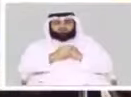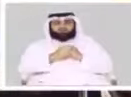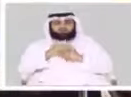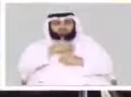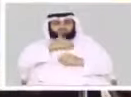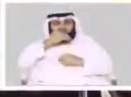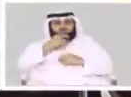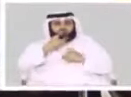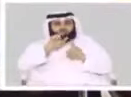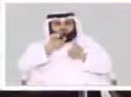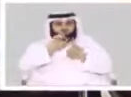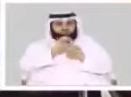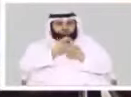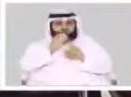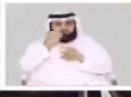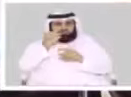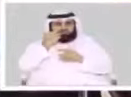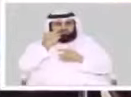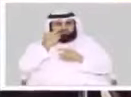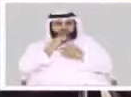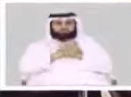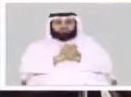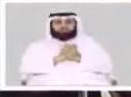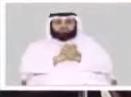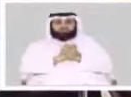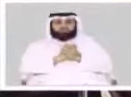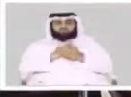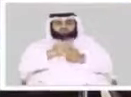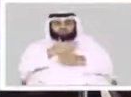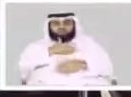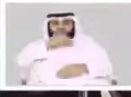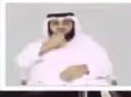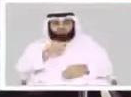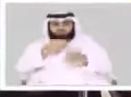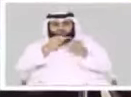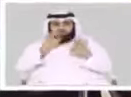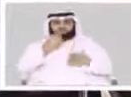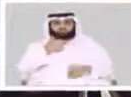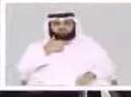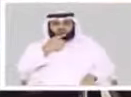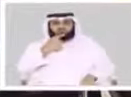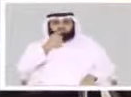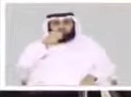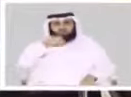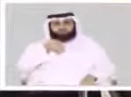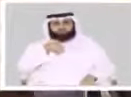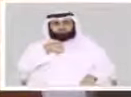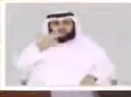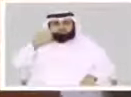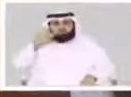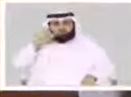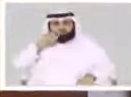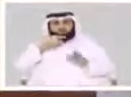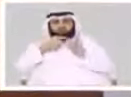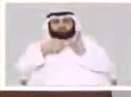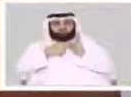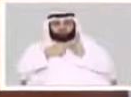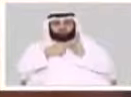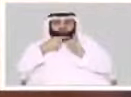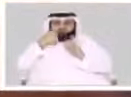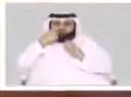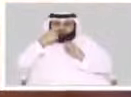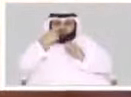المؤمن، لأن من مقتضى إيمانه أن يفي بهذا العقد، يلتزم